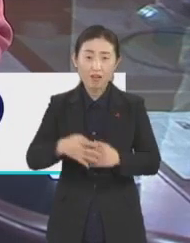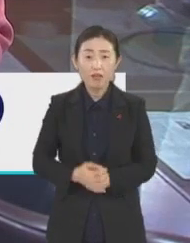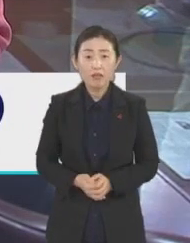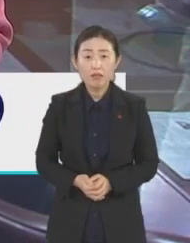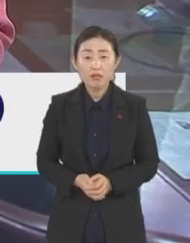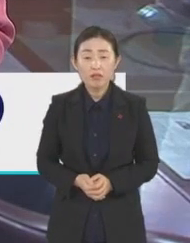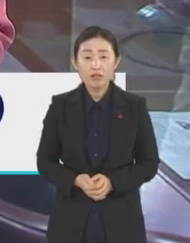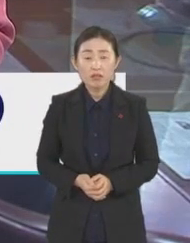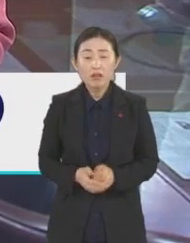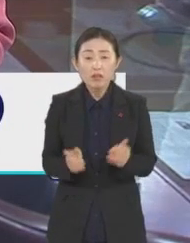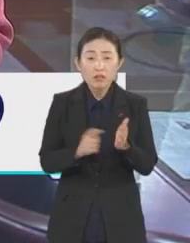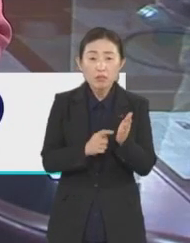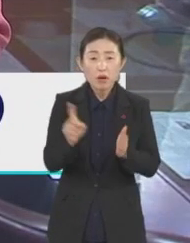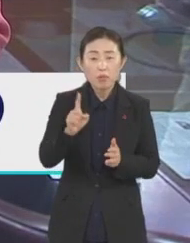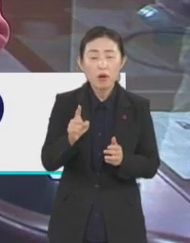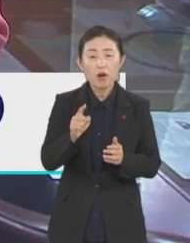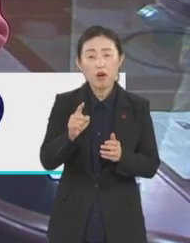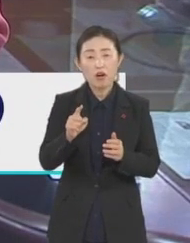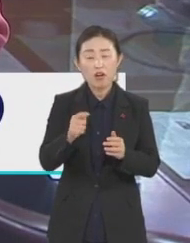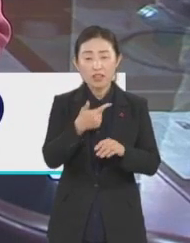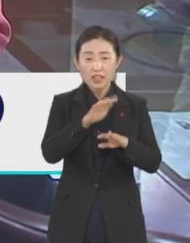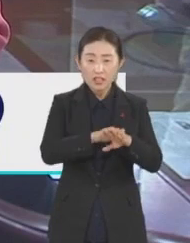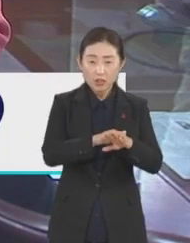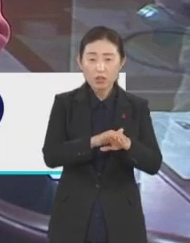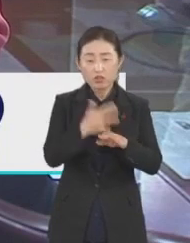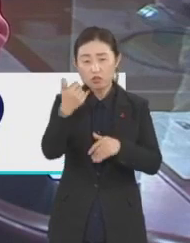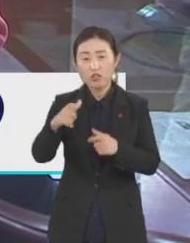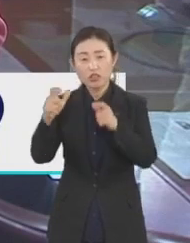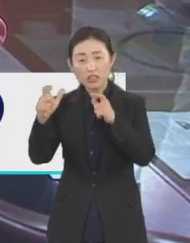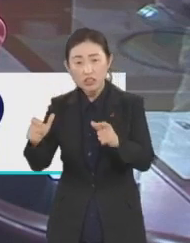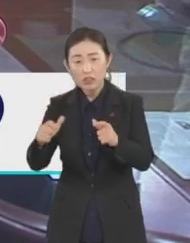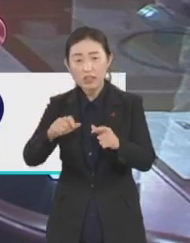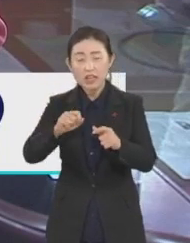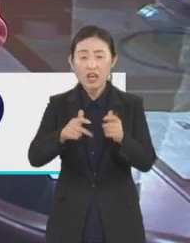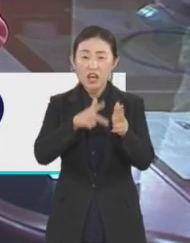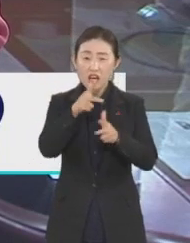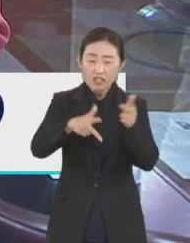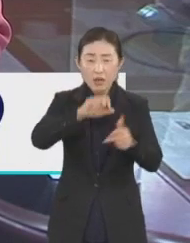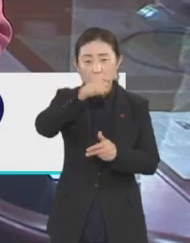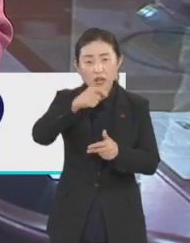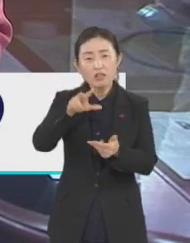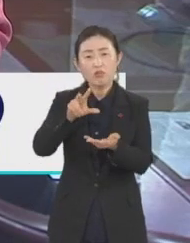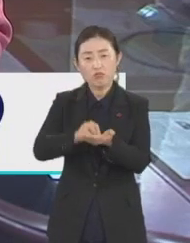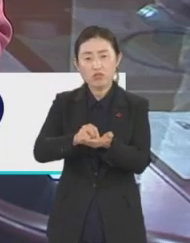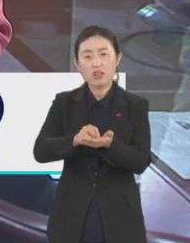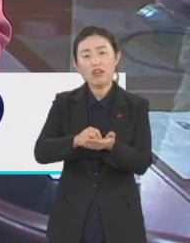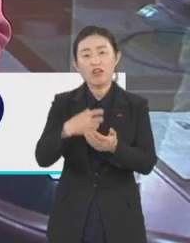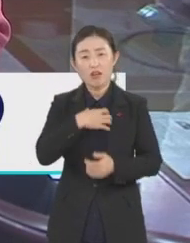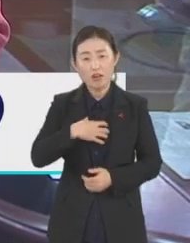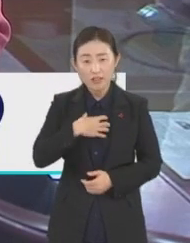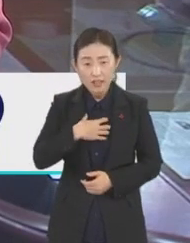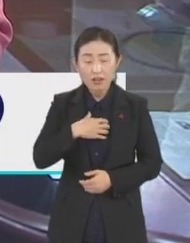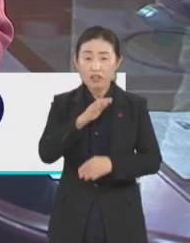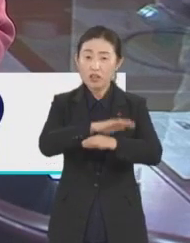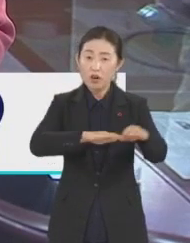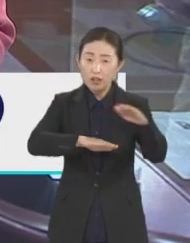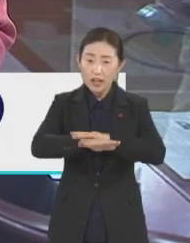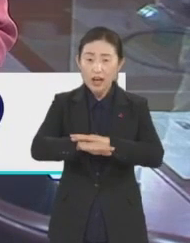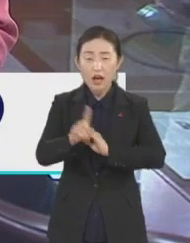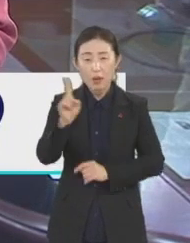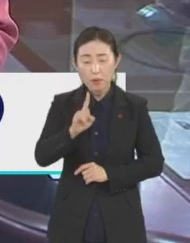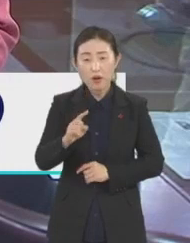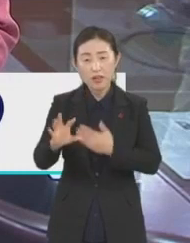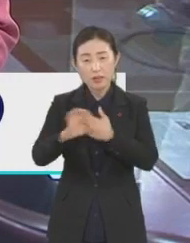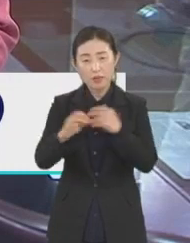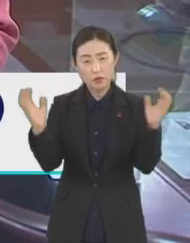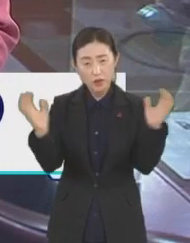무산됐습니다. 당장 방사청 이전과 세종의사당 등 지역 예산 처리에 비상이 걸렸는데요. 여야는 일단 임시회를 소집하기로